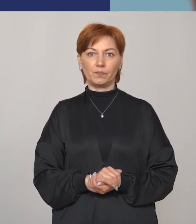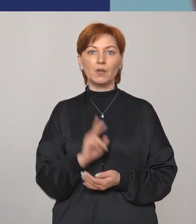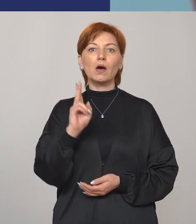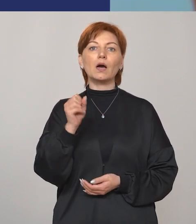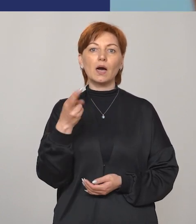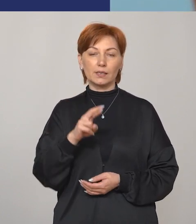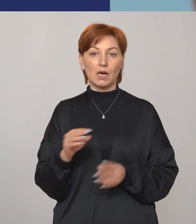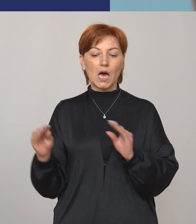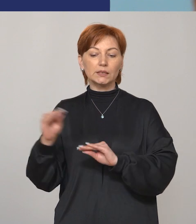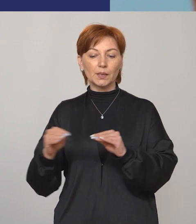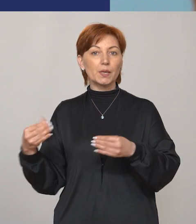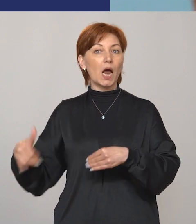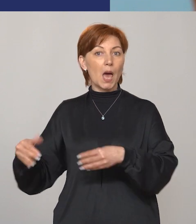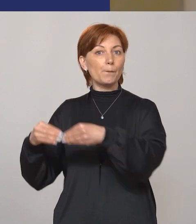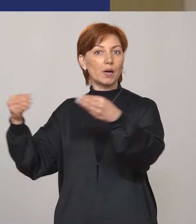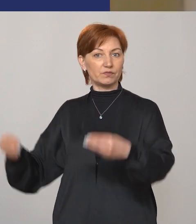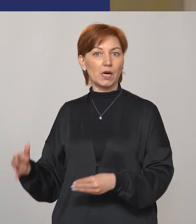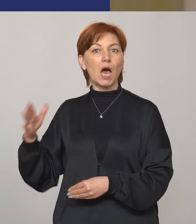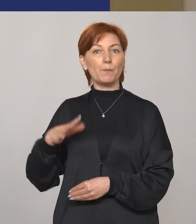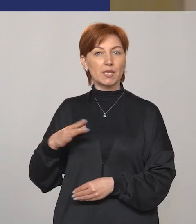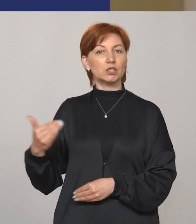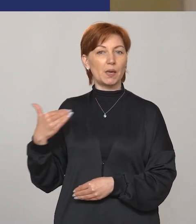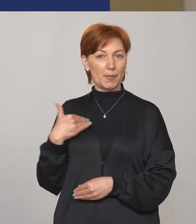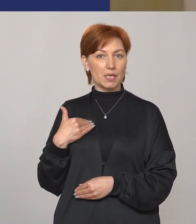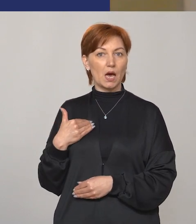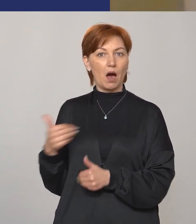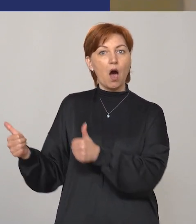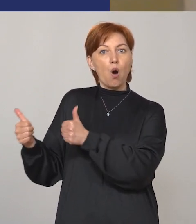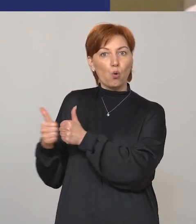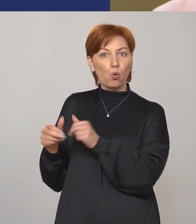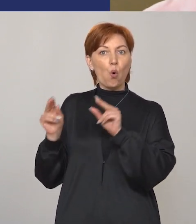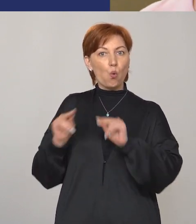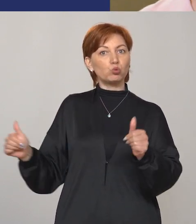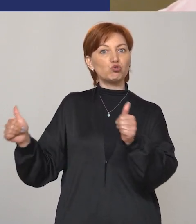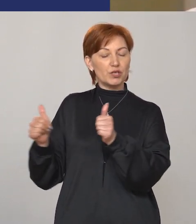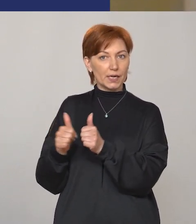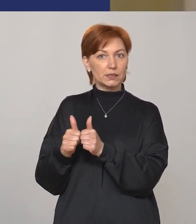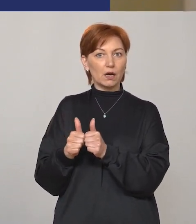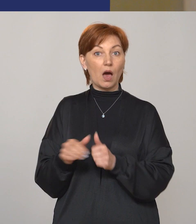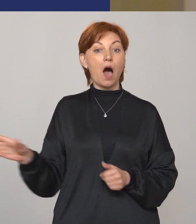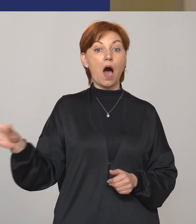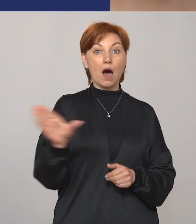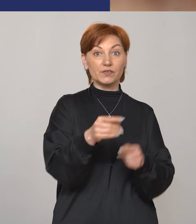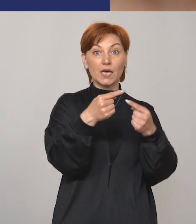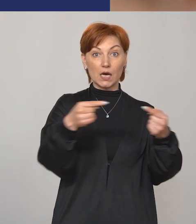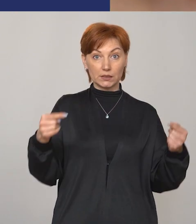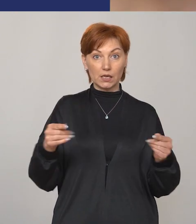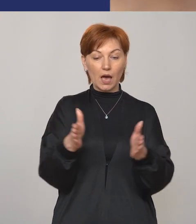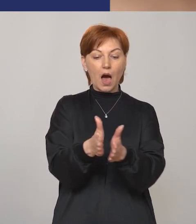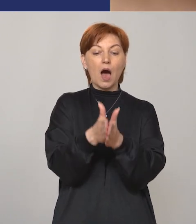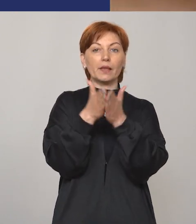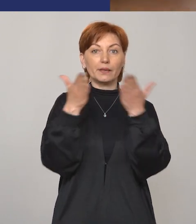Катя, собирай портфель и подожди меня у учительской. А все остальные... Открываем